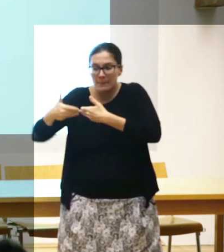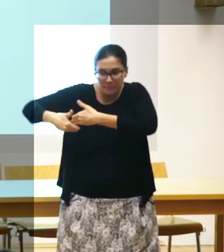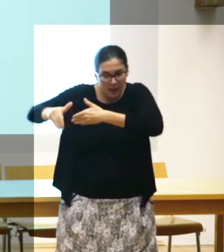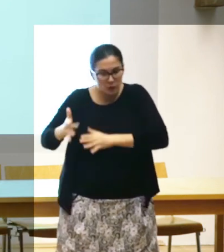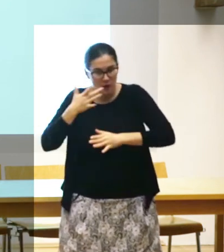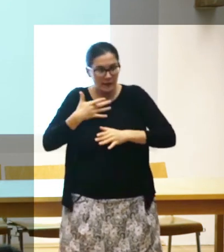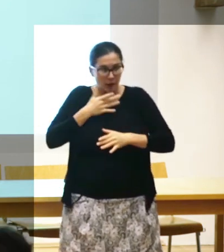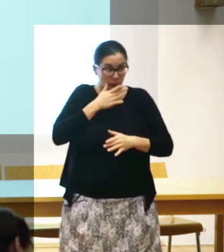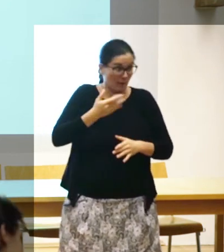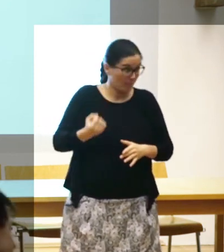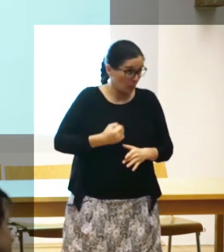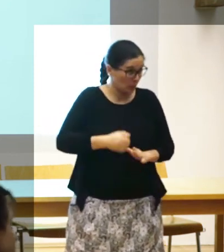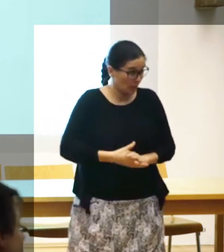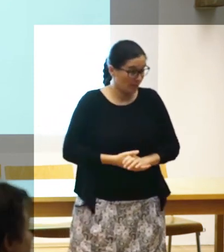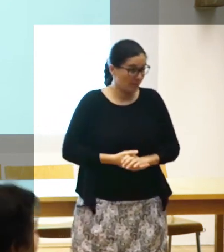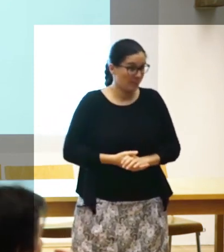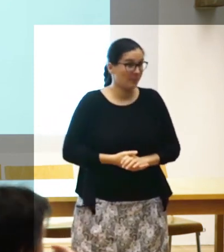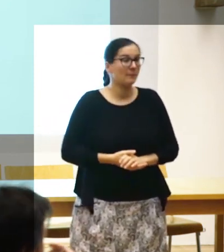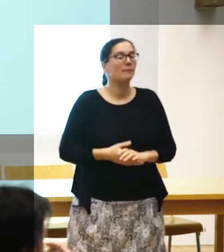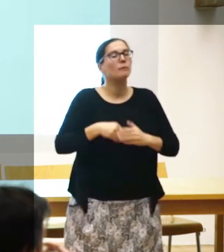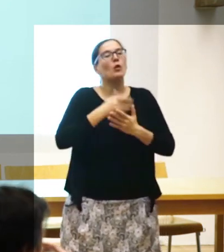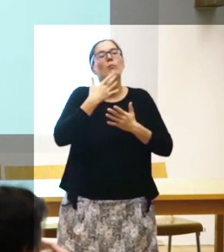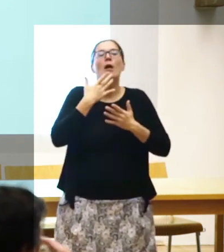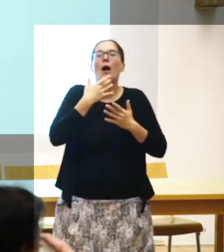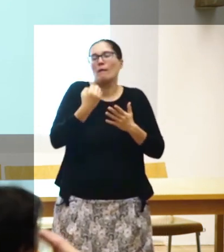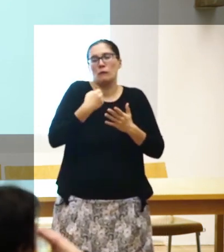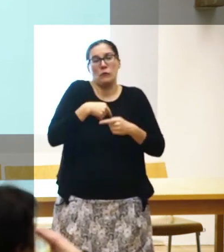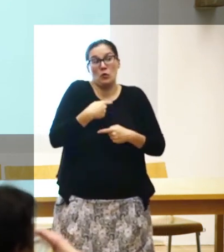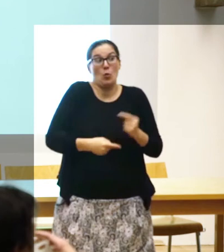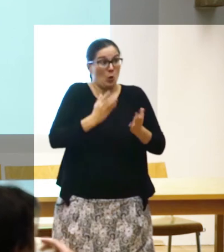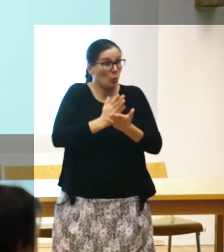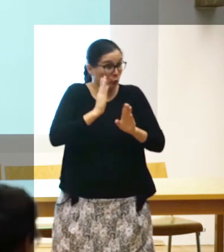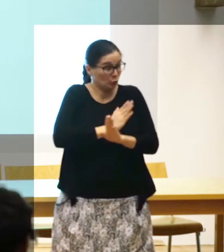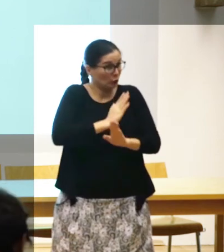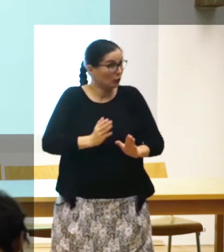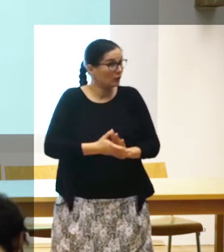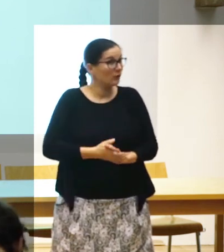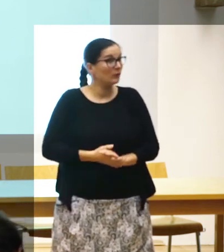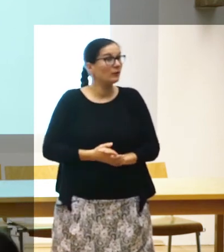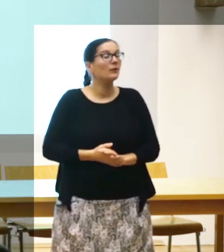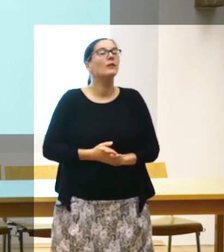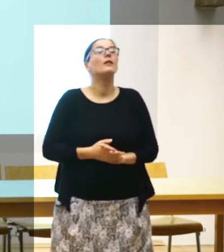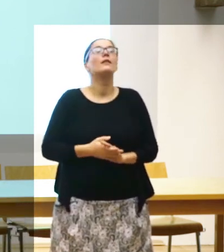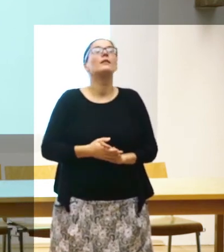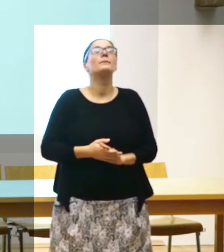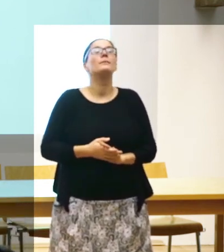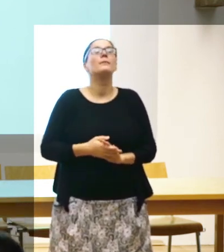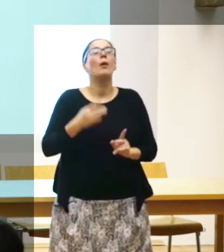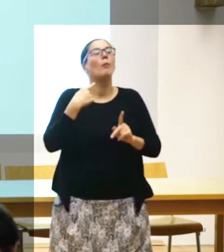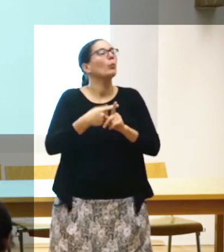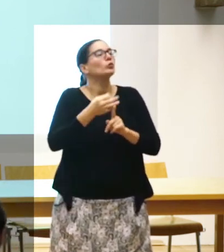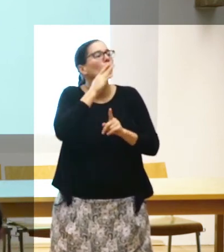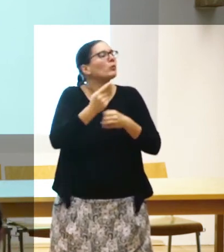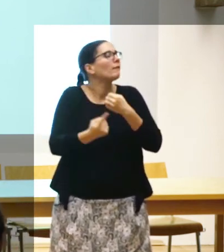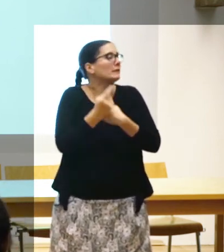instituce, rychle se vydefinovaly některé vnitřní parametry jeho fungování a velmi jednoznačně se definovaly nějaké výstupy, které